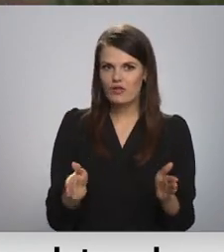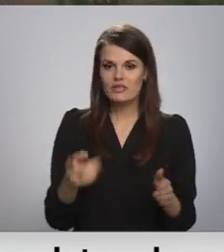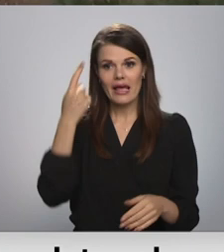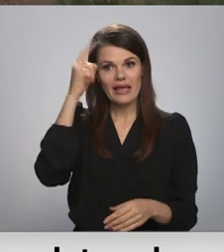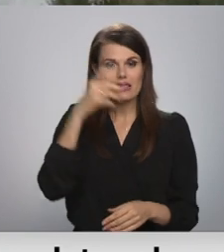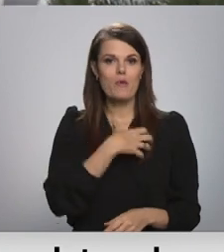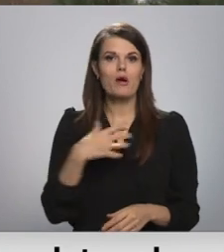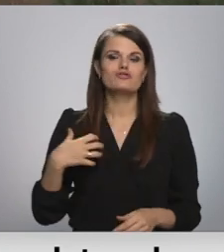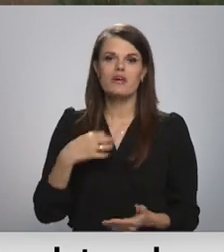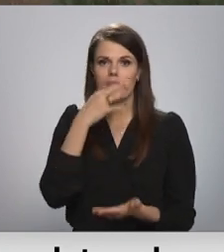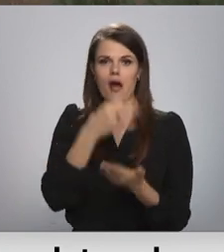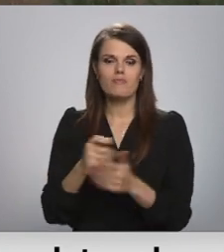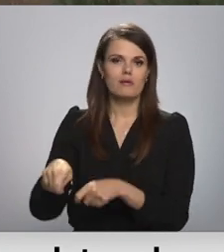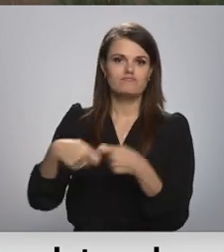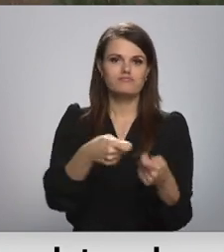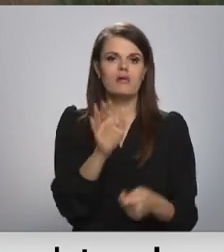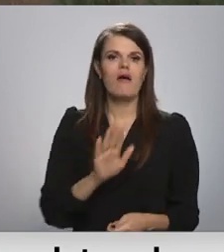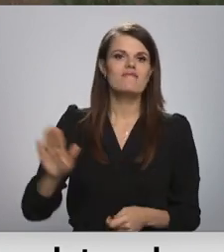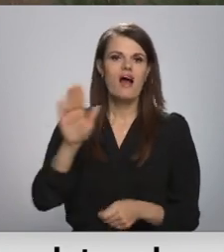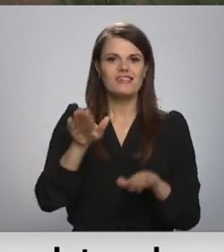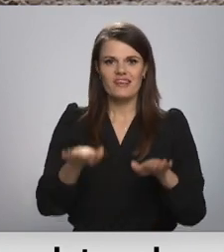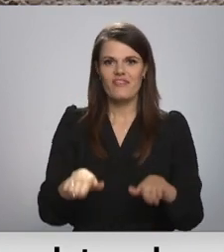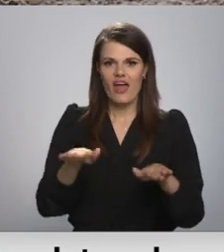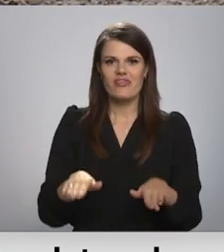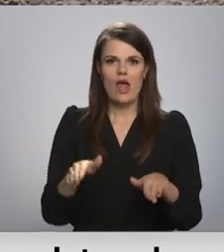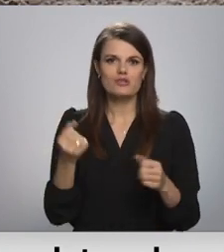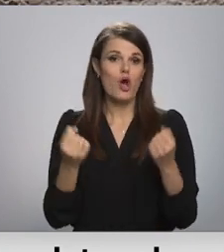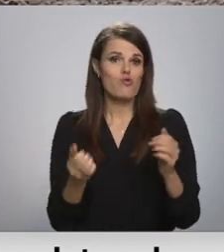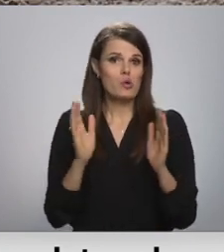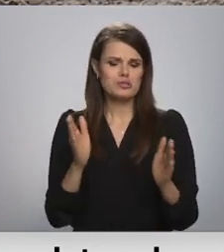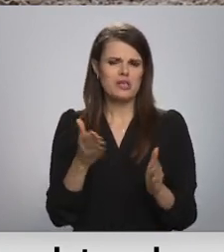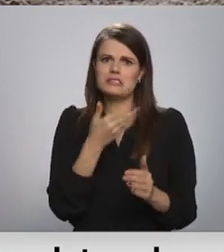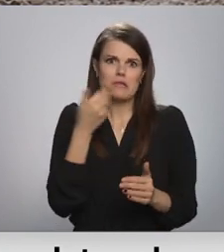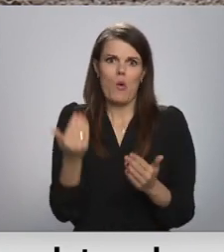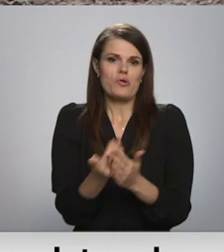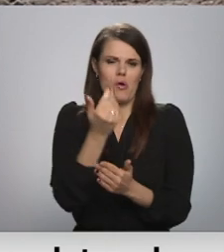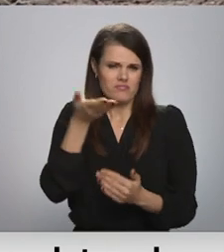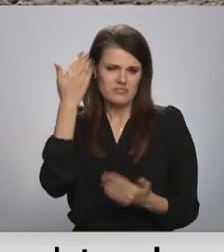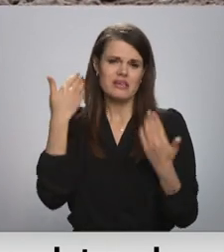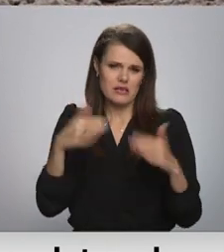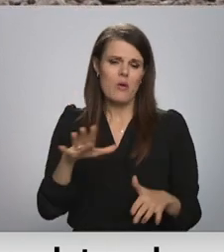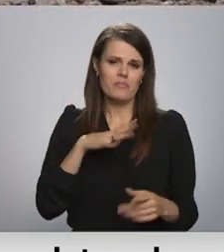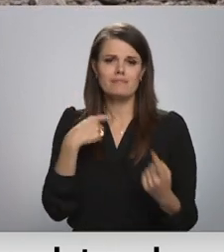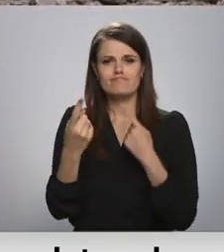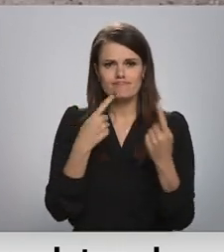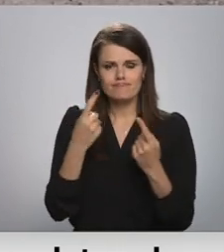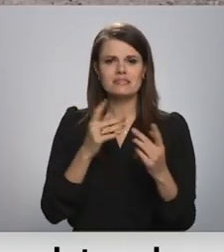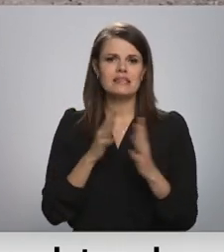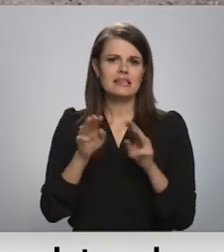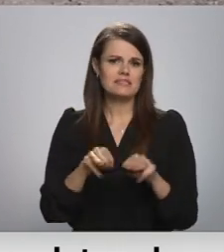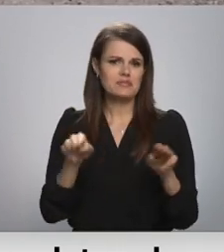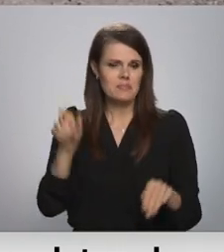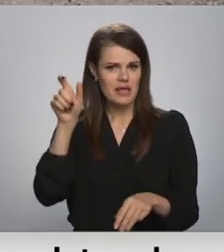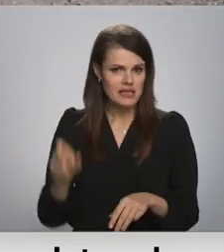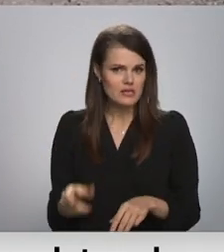Ideja pašvaldību pārziņā nodot valsts vietējas nozīmes autoceļus nav jauna. Par to jau runāja iepriekšējā Saeimas sasaukums satiksmes ministrs Uldis Auguls.